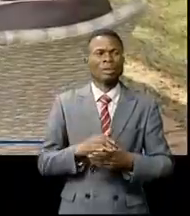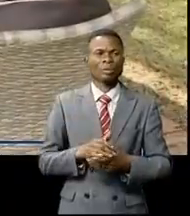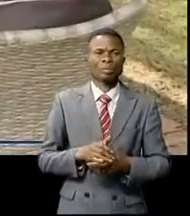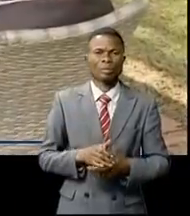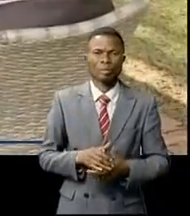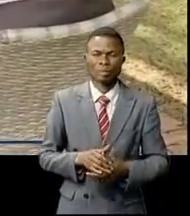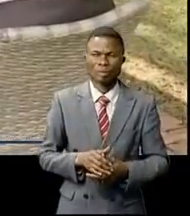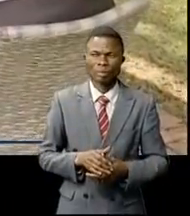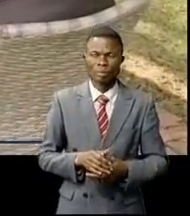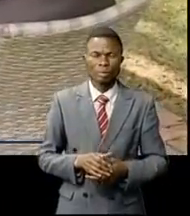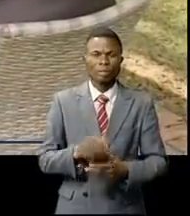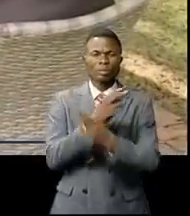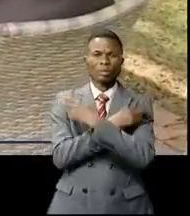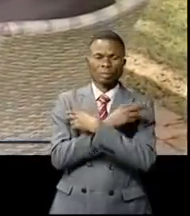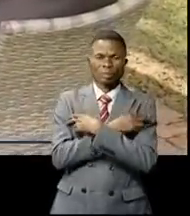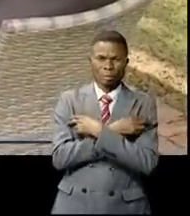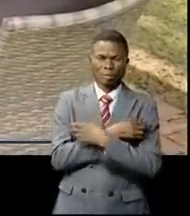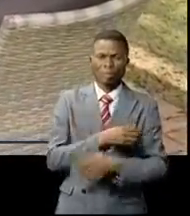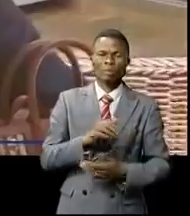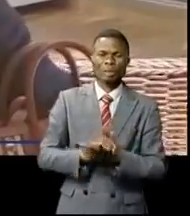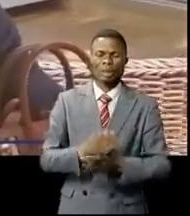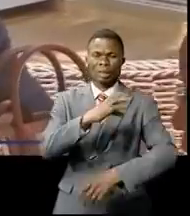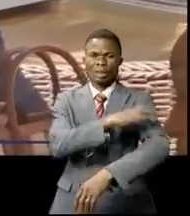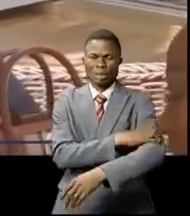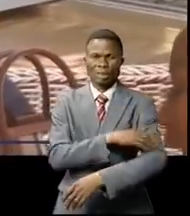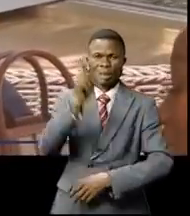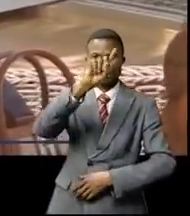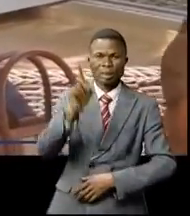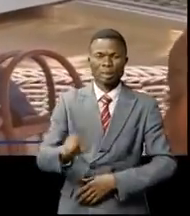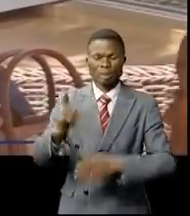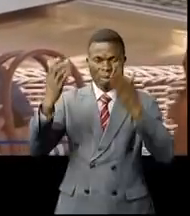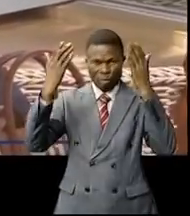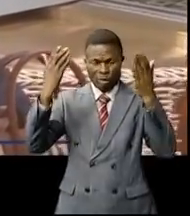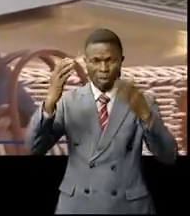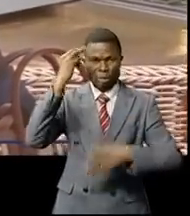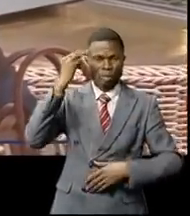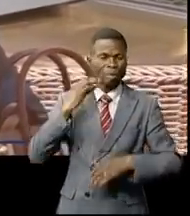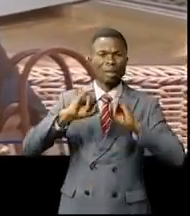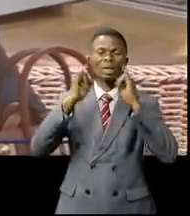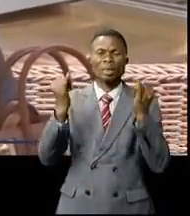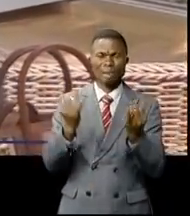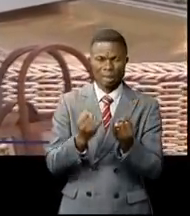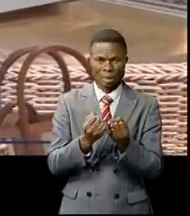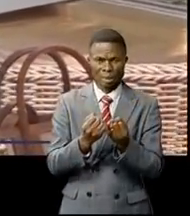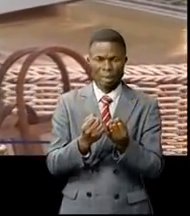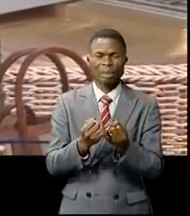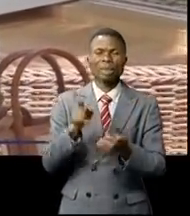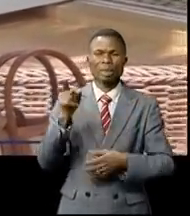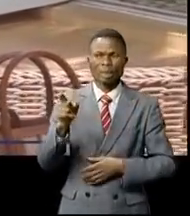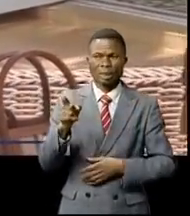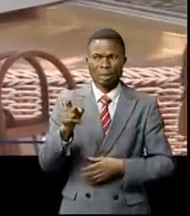en séjour à harare capitale du zimbabwe le ministre de l'industrie julien paluku kahongya a